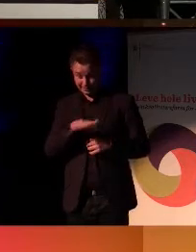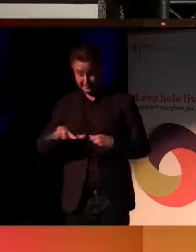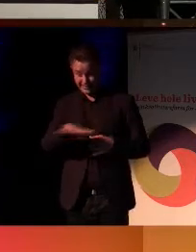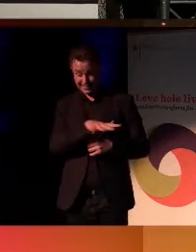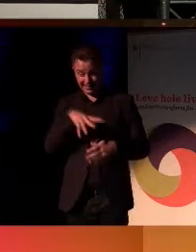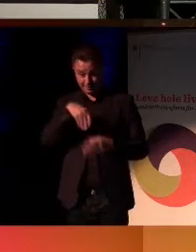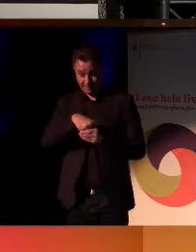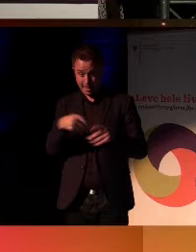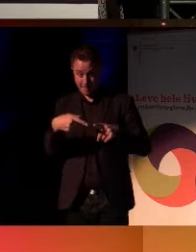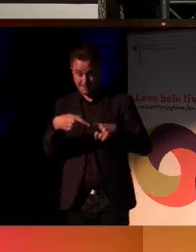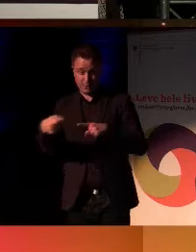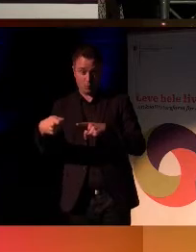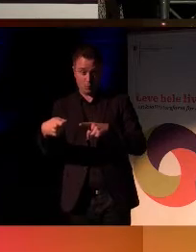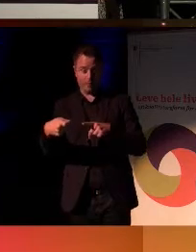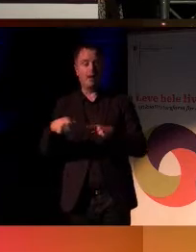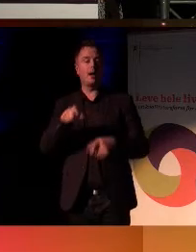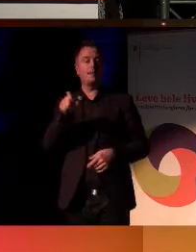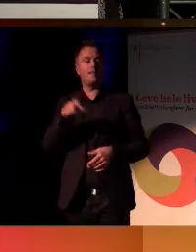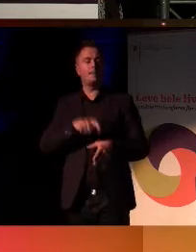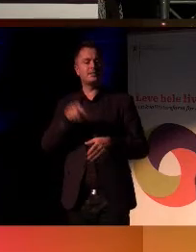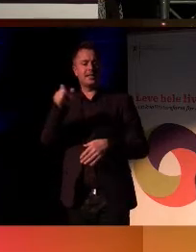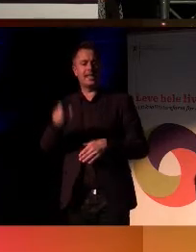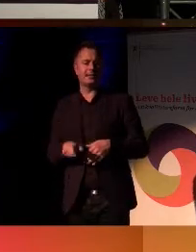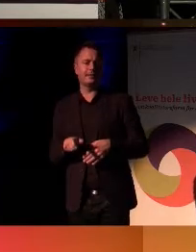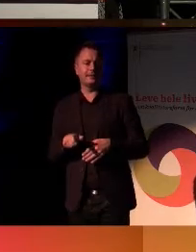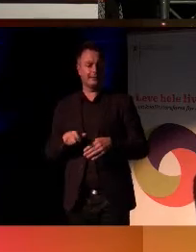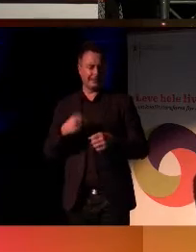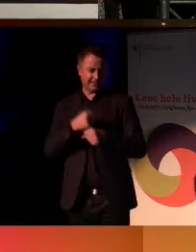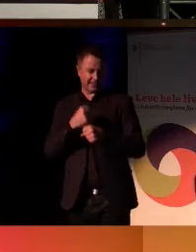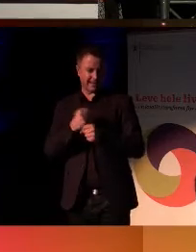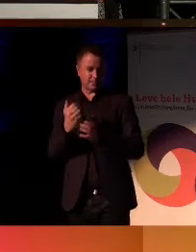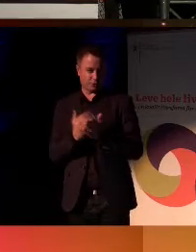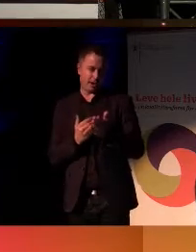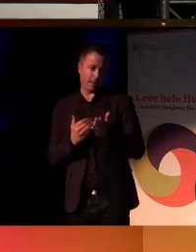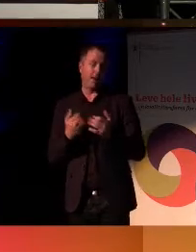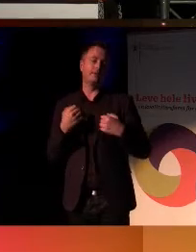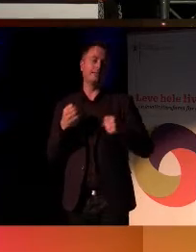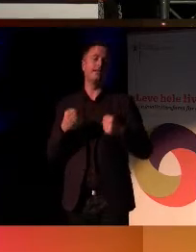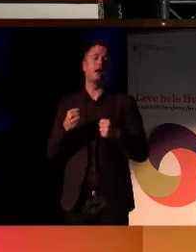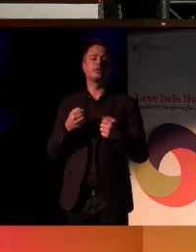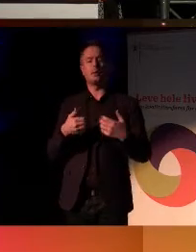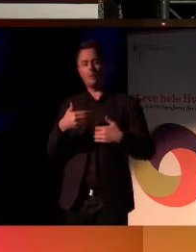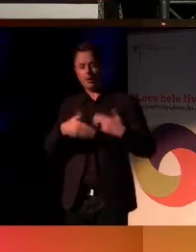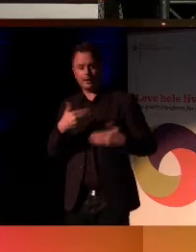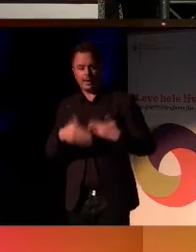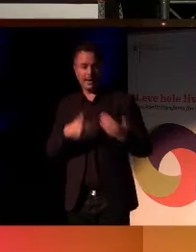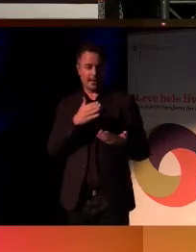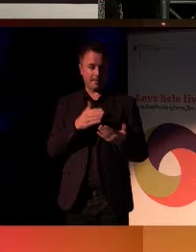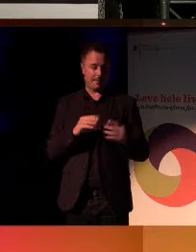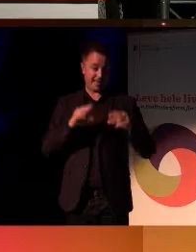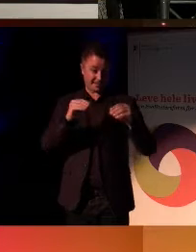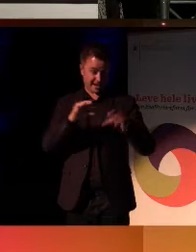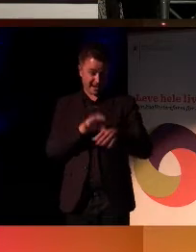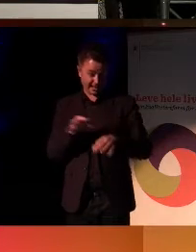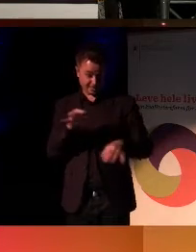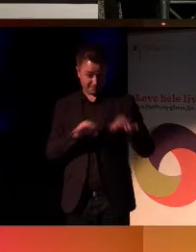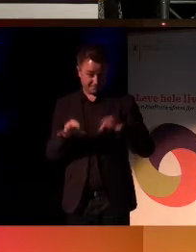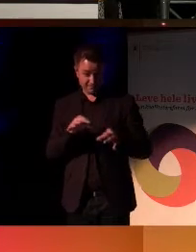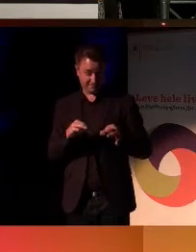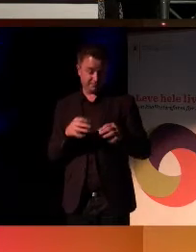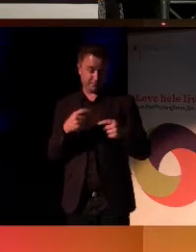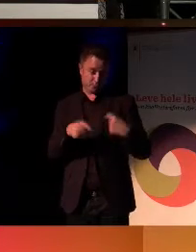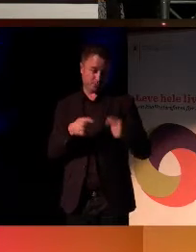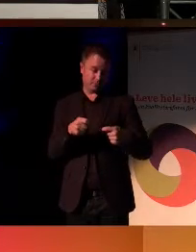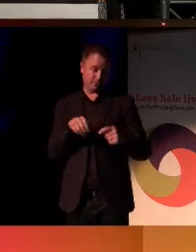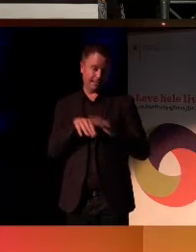i pasientsikkerhetsprogrammets pilotering av tiltakspakken bedre riktig legemiddelbruk i hjemmetjenesten. Og da sa hun at ja,